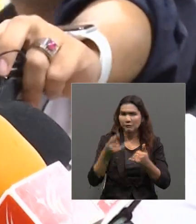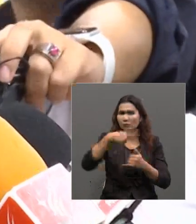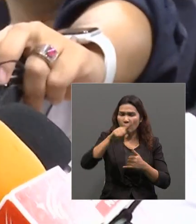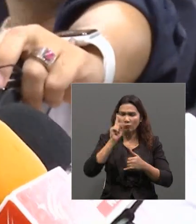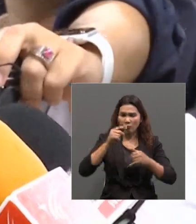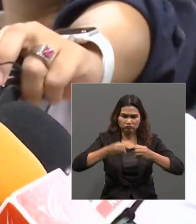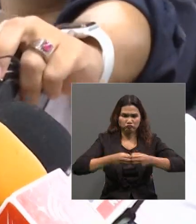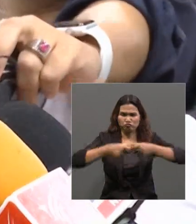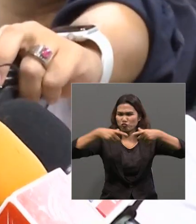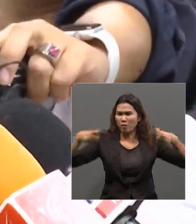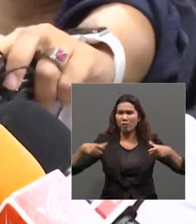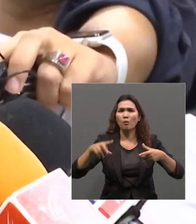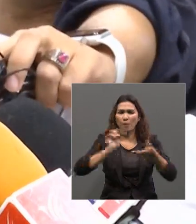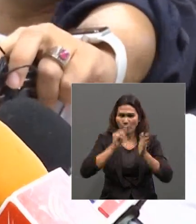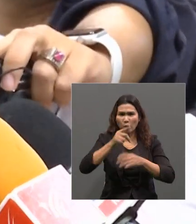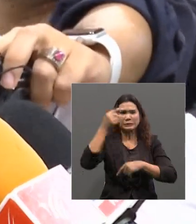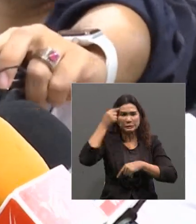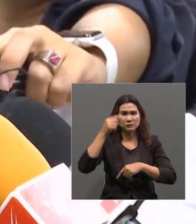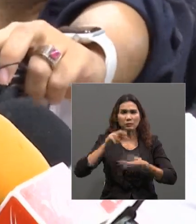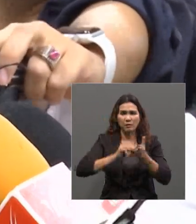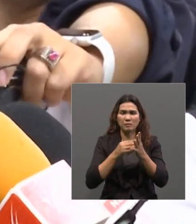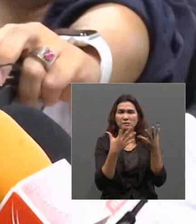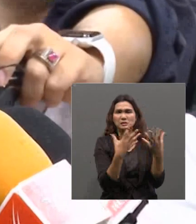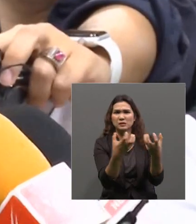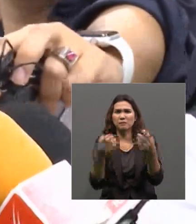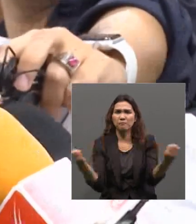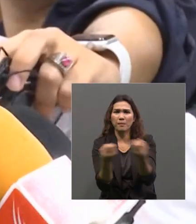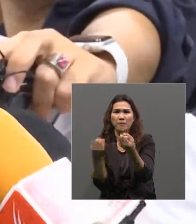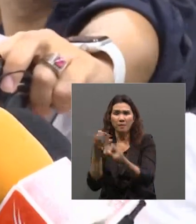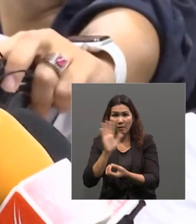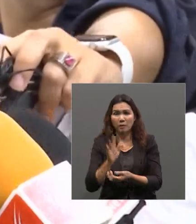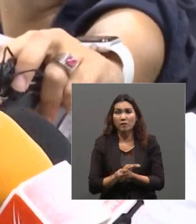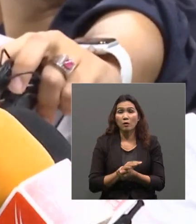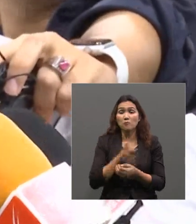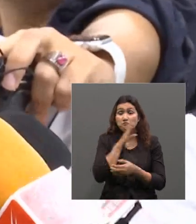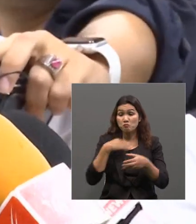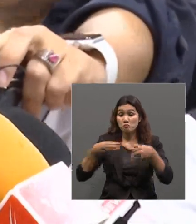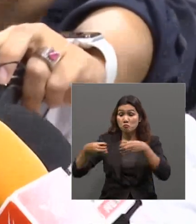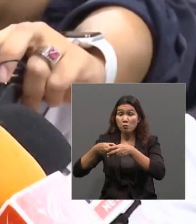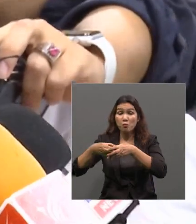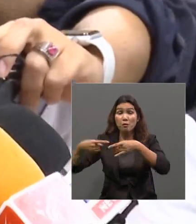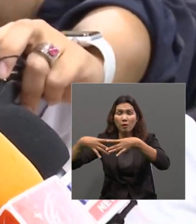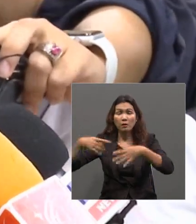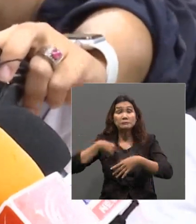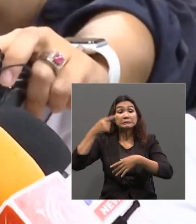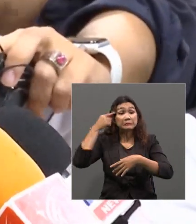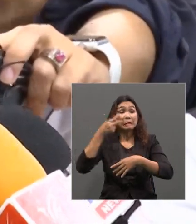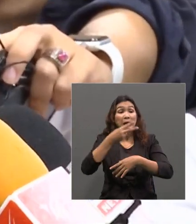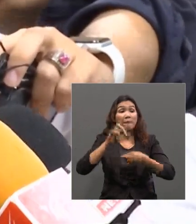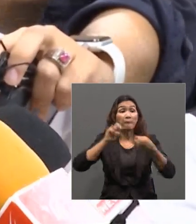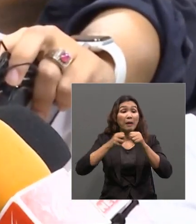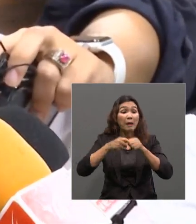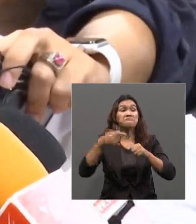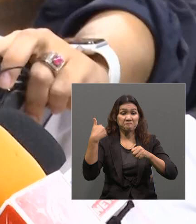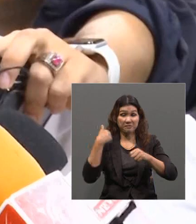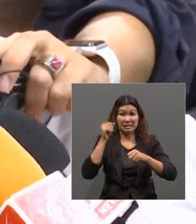ไม่ควรทำให้ระบบเสียหายแต่ฝ่ายค้านก็เตรียมแผนไว้แล้วค่ะหากเกิดปัญหาสภาล่มจริงก็คือการอภิปรายนอกสภา